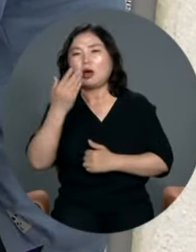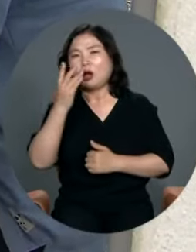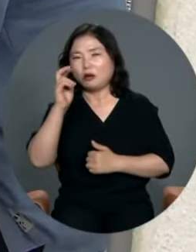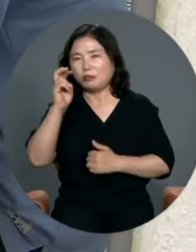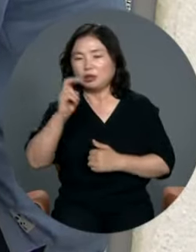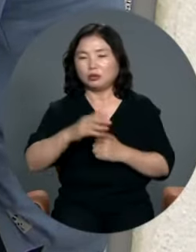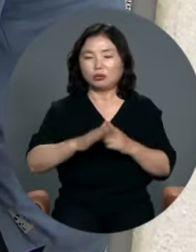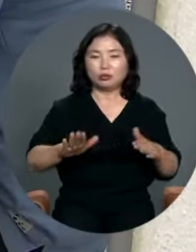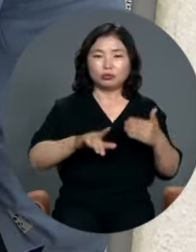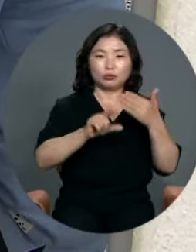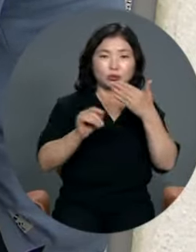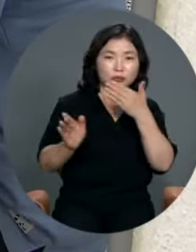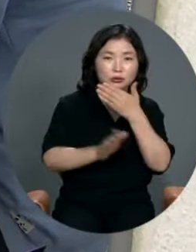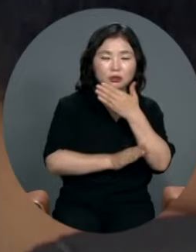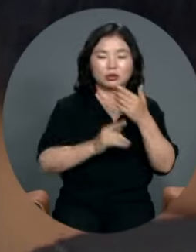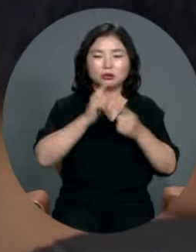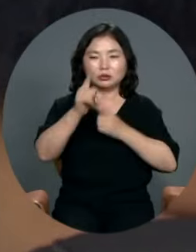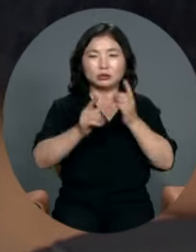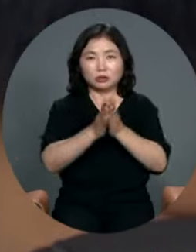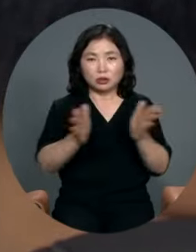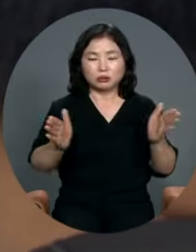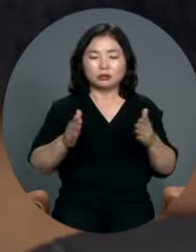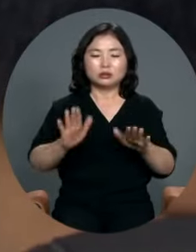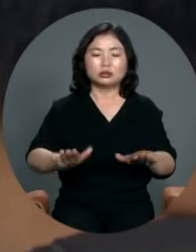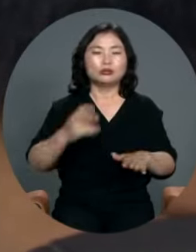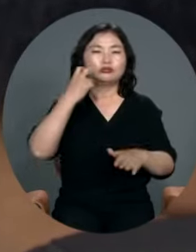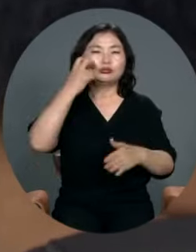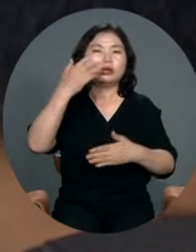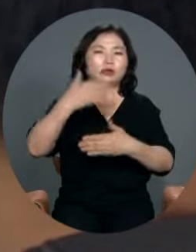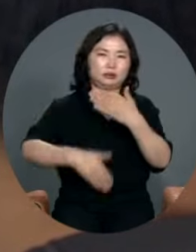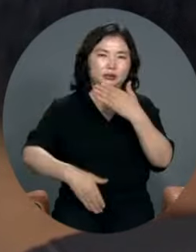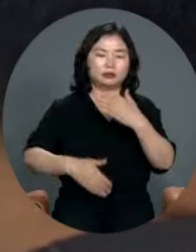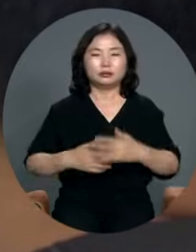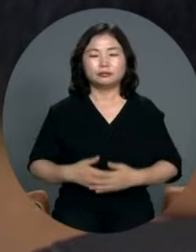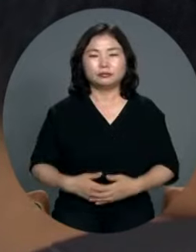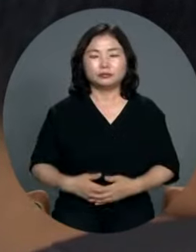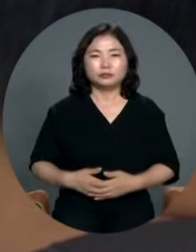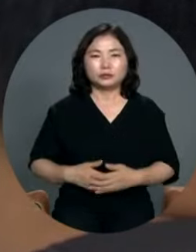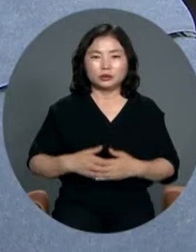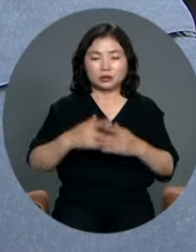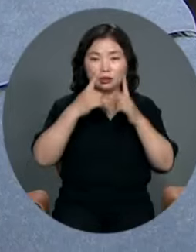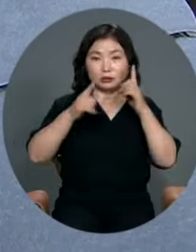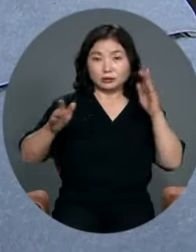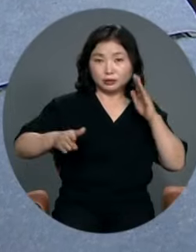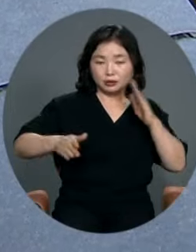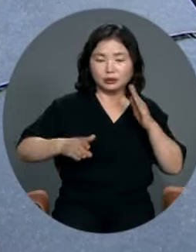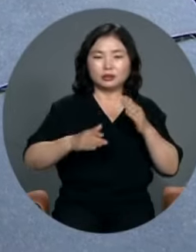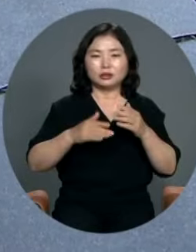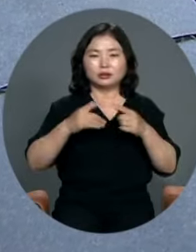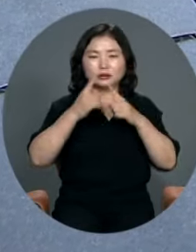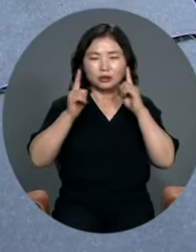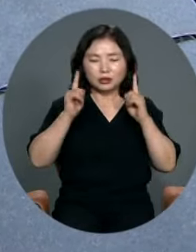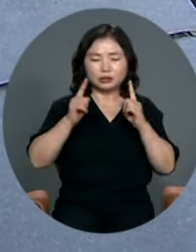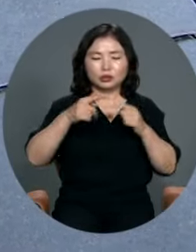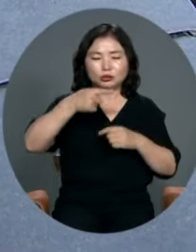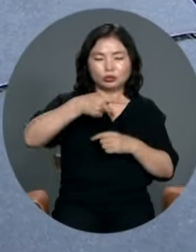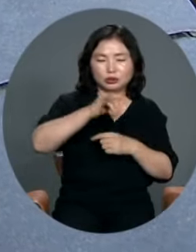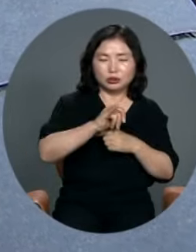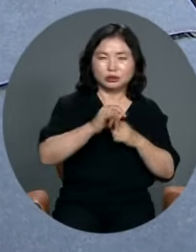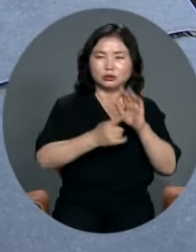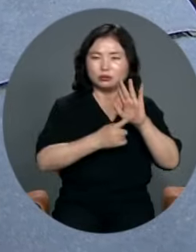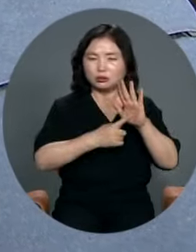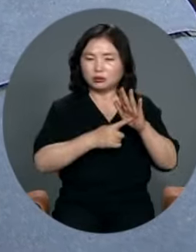접수가 오는 9월부터 시작되는 만큼 이제 두 달 정도밖에 남지 않았습니다. 수험생들은 각 대학들의 수시 전형을